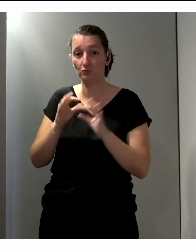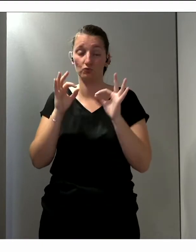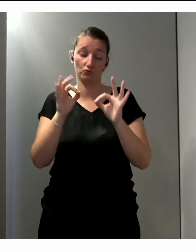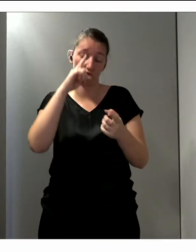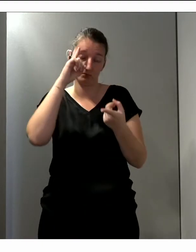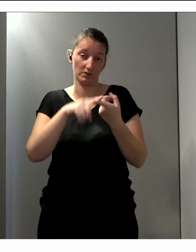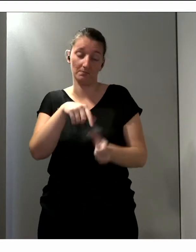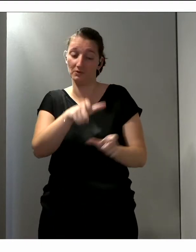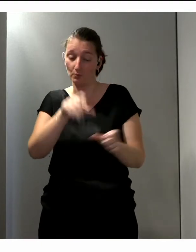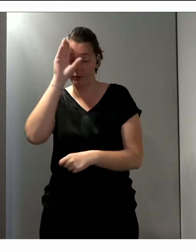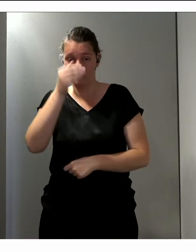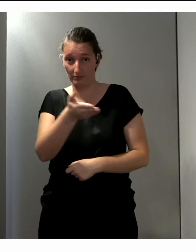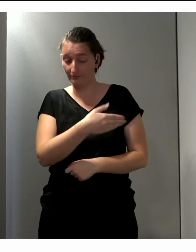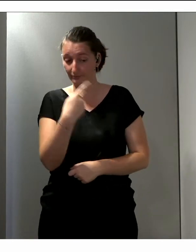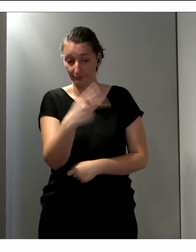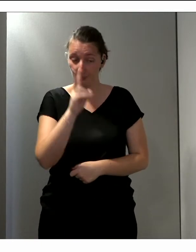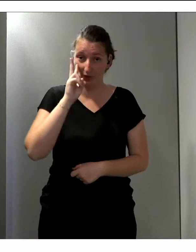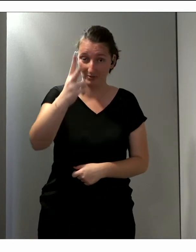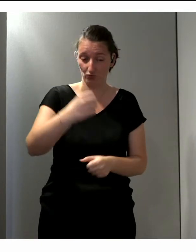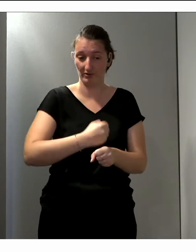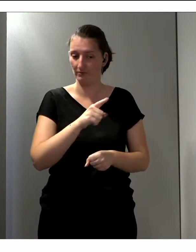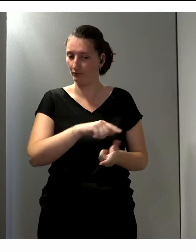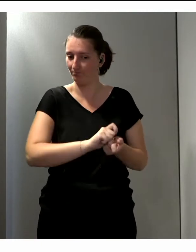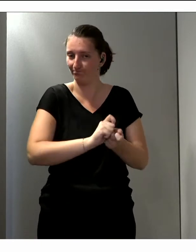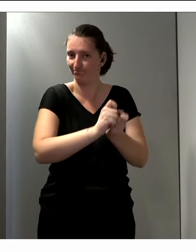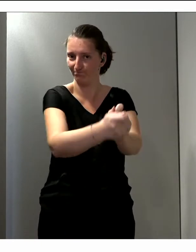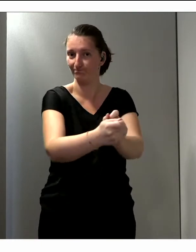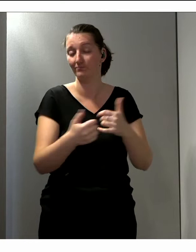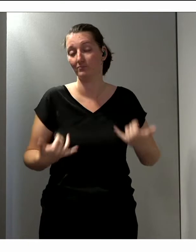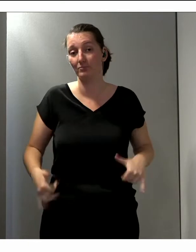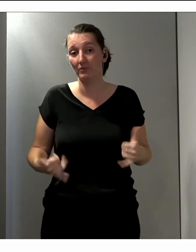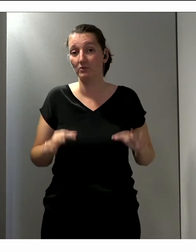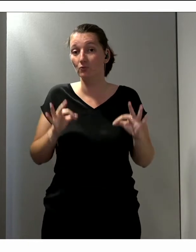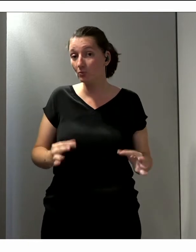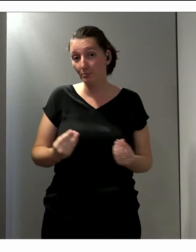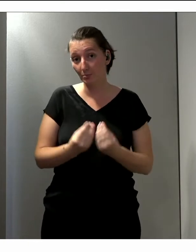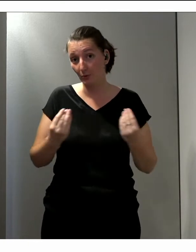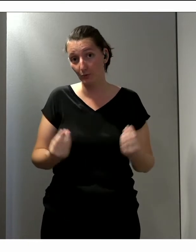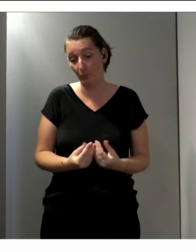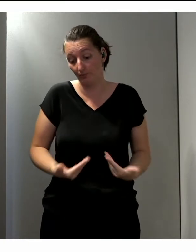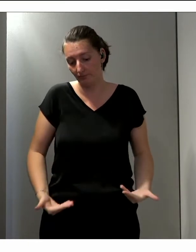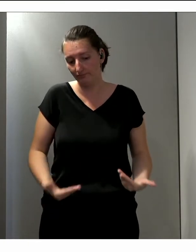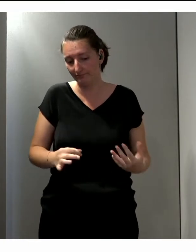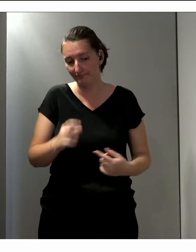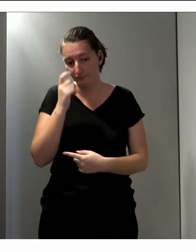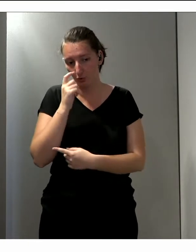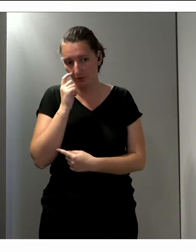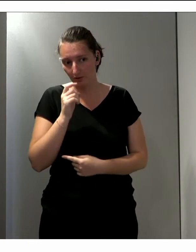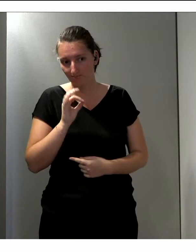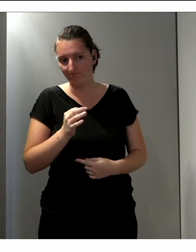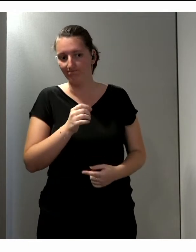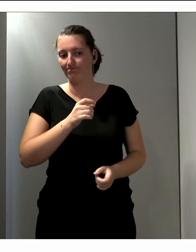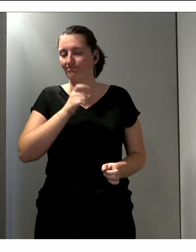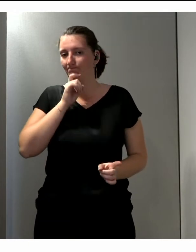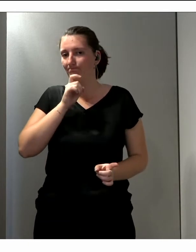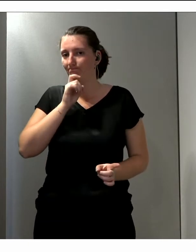professionnelles de nos personnels de surveillance qu'il faut continuer à travailler et dont, malheureusement, effectivement, dans des cas d'espèce, on peut constater qu'elles ne sont